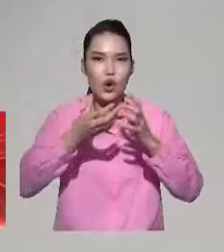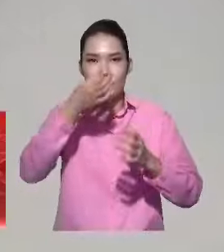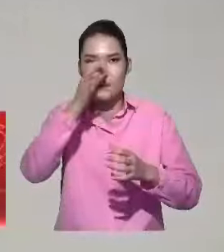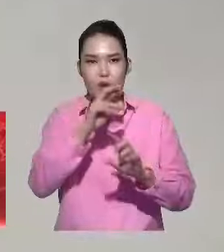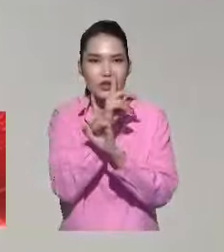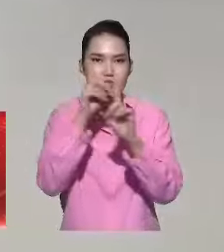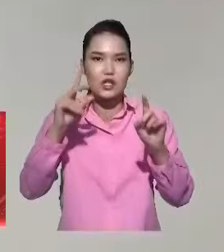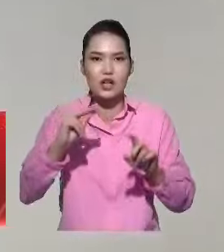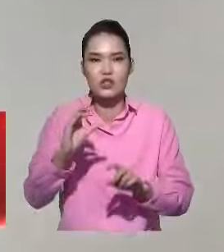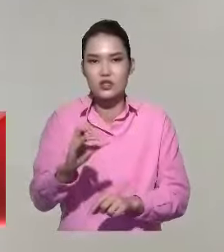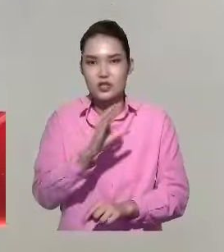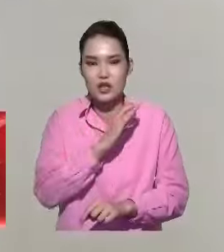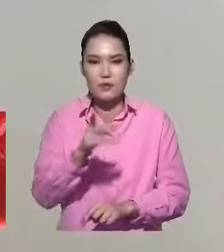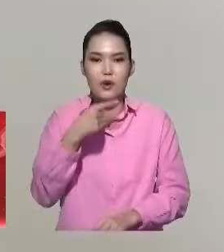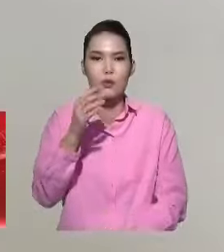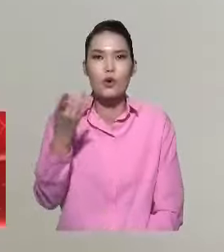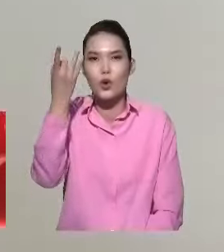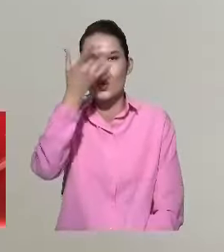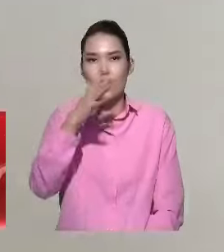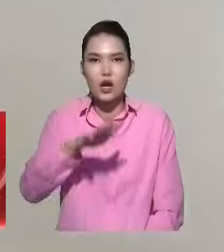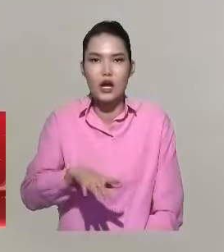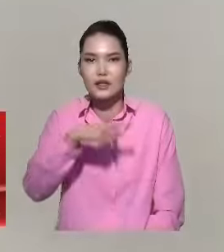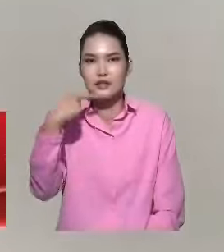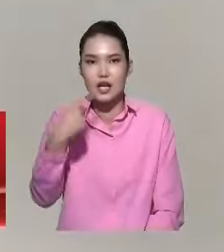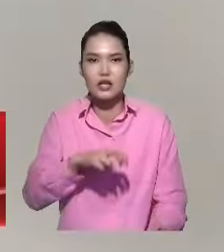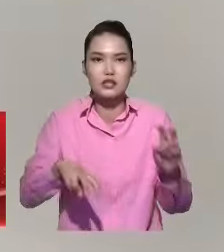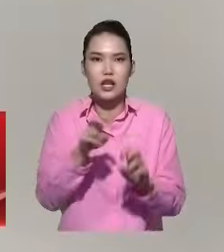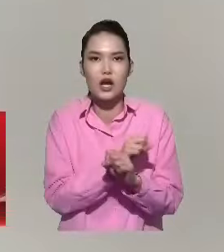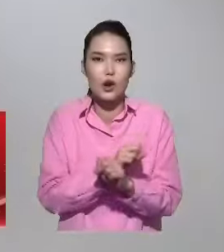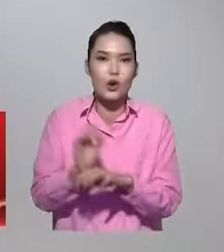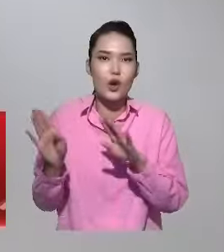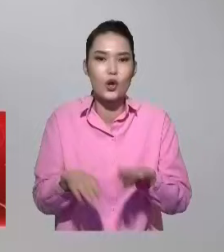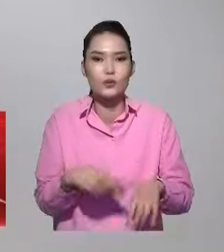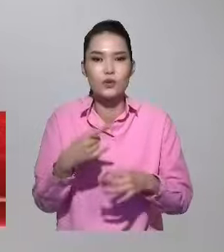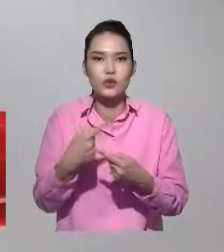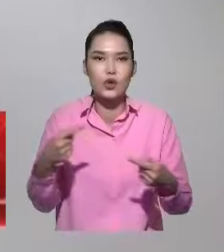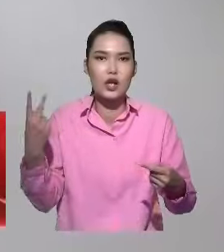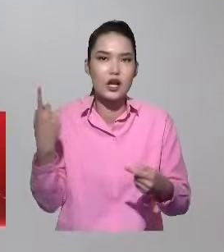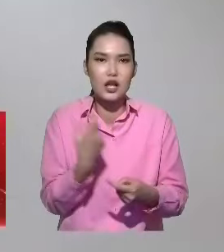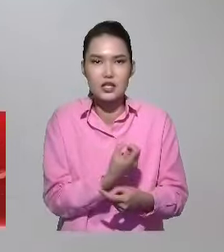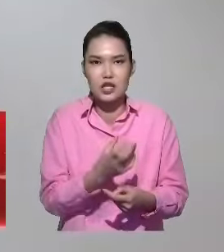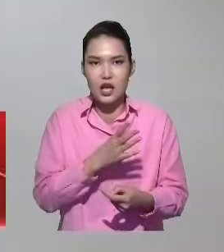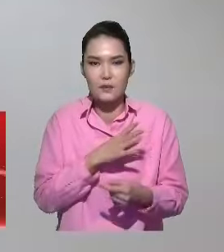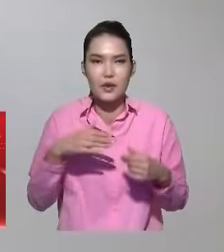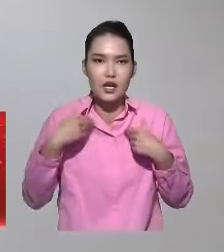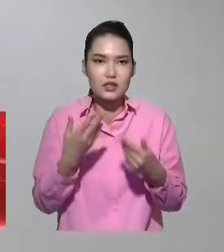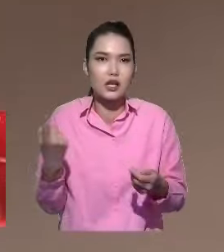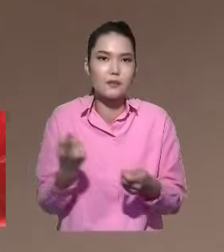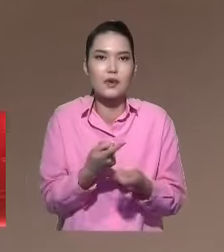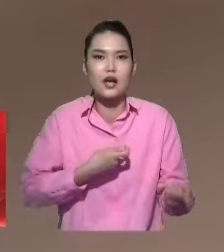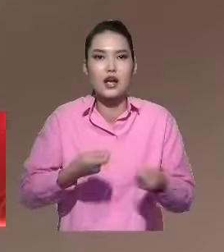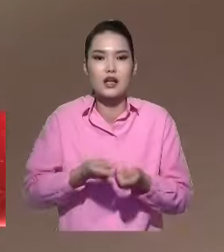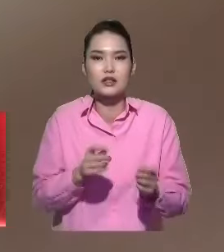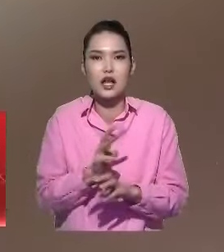подобных чрезвычайных ситуациях. Говорят, в ЮАР и России поиски прекращались спустя несколько недель. Ситуацию прокомментировал первый